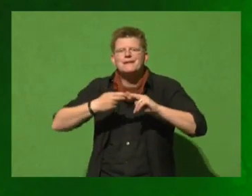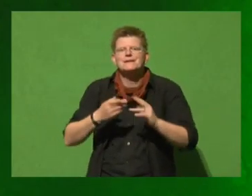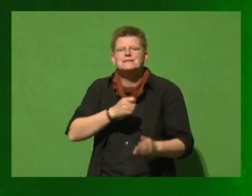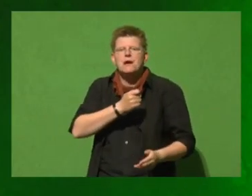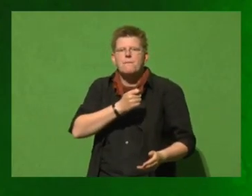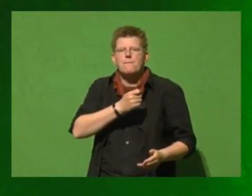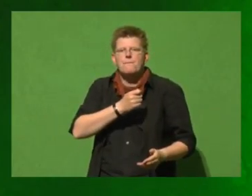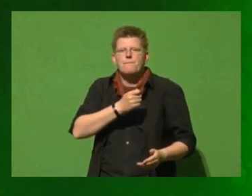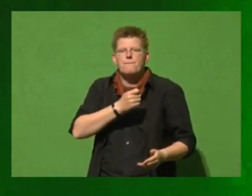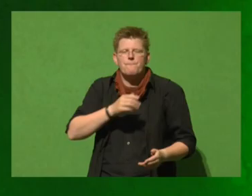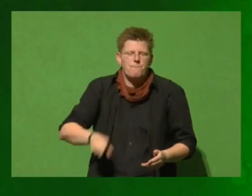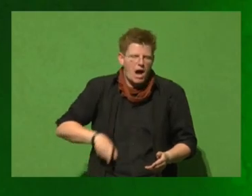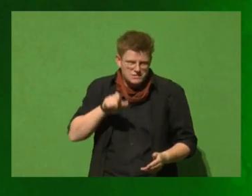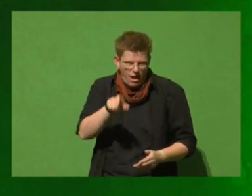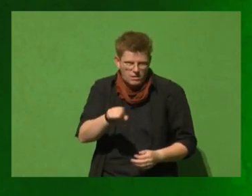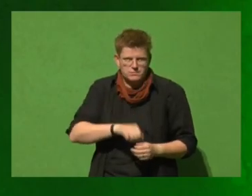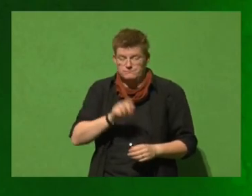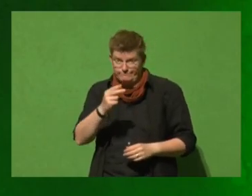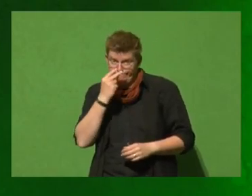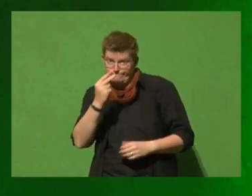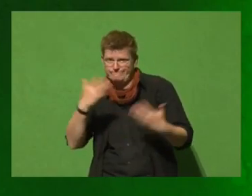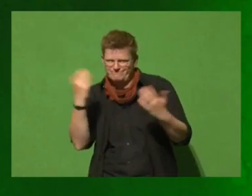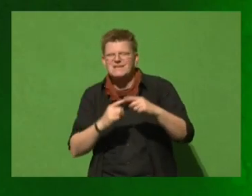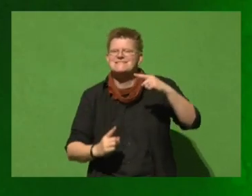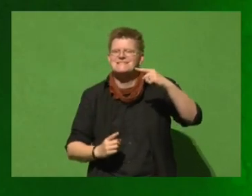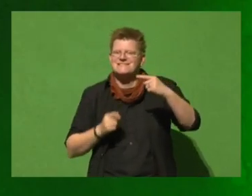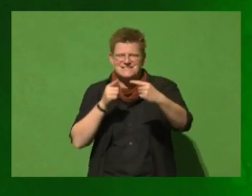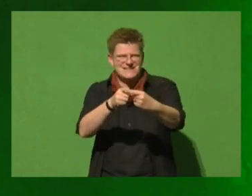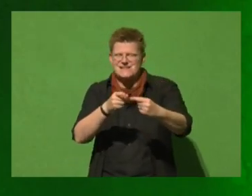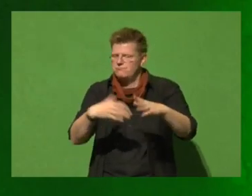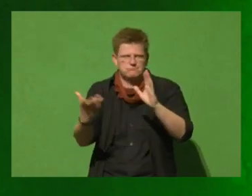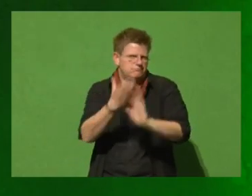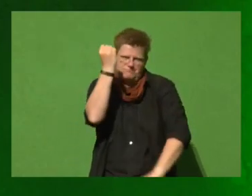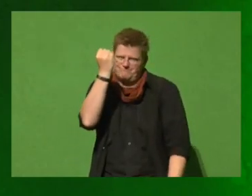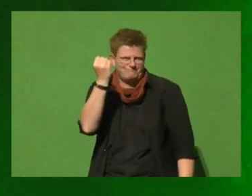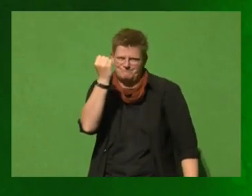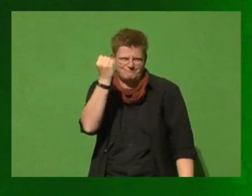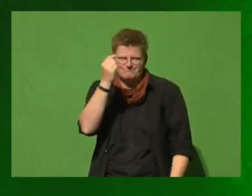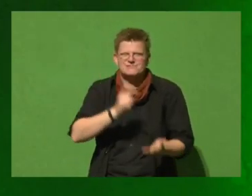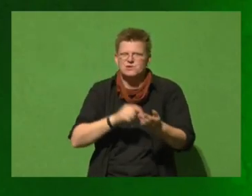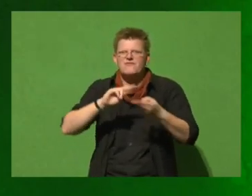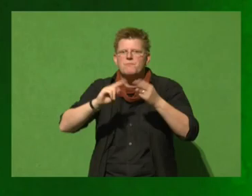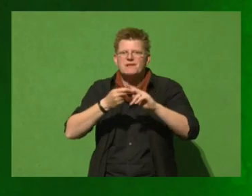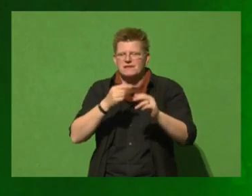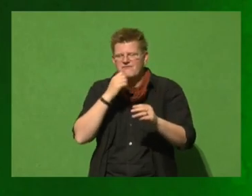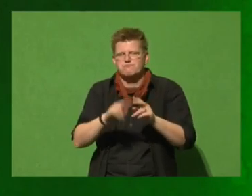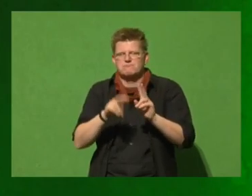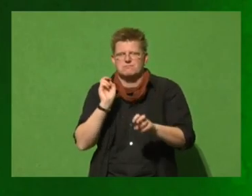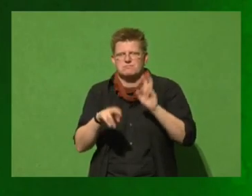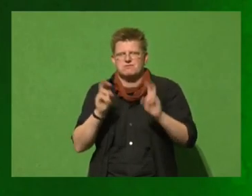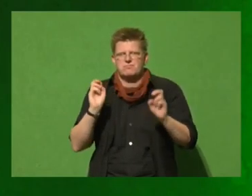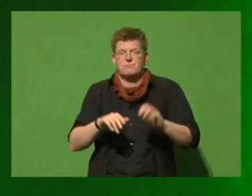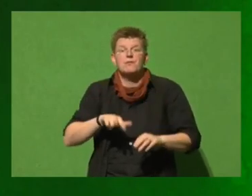auf ein schwieriges Thema zu sprechen, da haben wir das Ziel nicht erfüllt. Das liegt auch daran, dass wir Mitgliederschwund haben. Wir haben mit 13.000